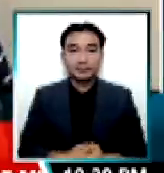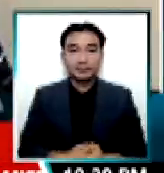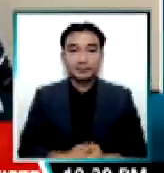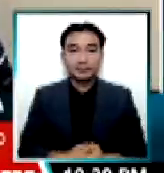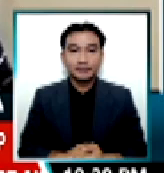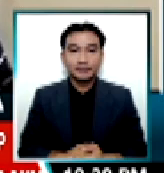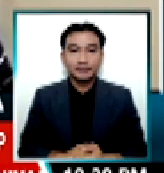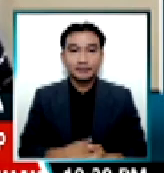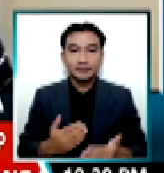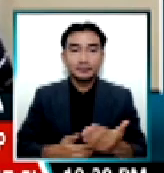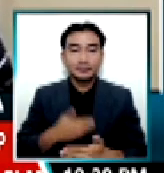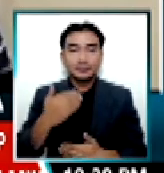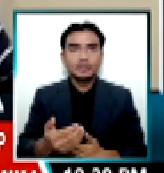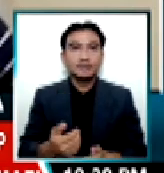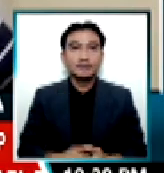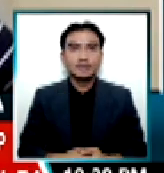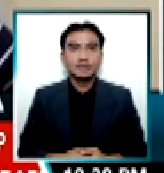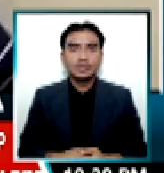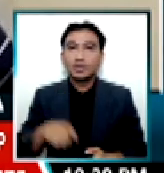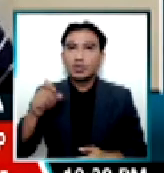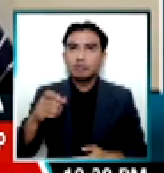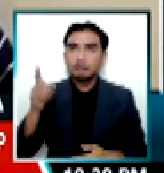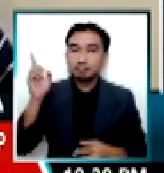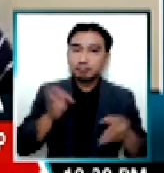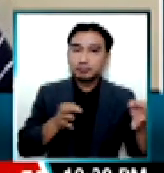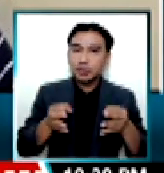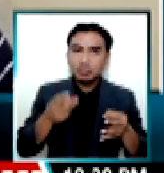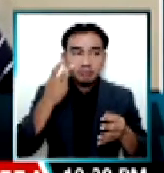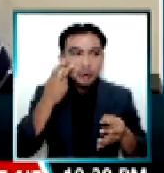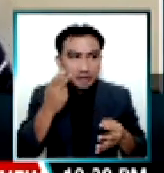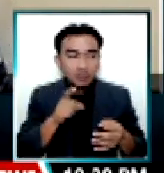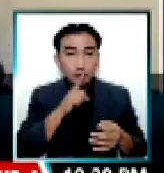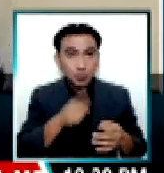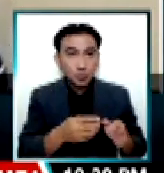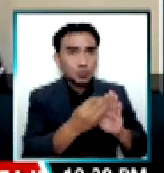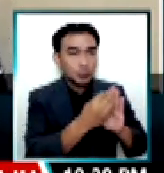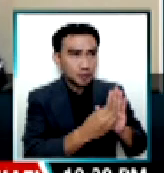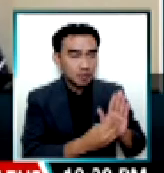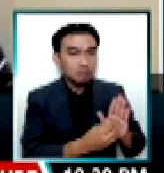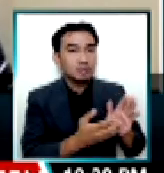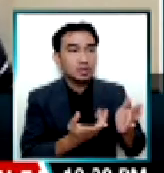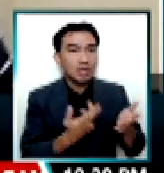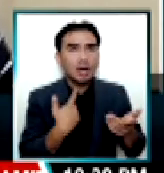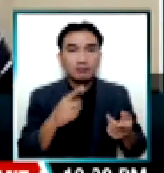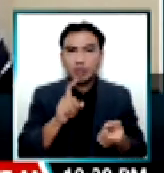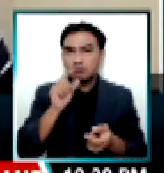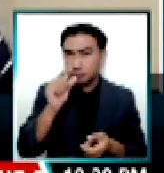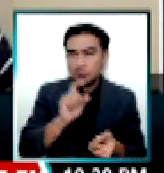Pag-aralan natin, baka naman tama yung data na magkaroon ng konting adjustments, no, doon sa